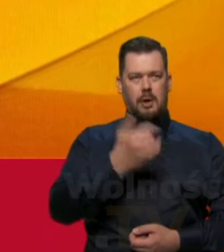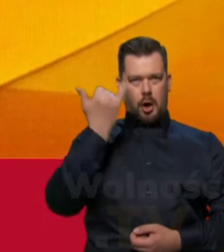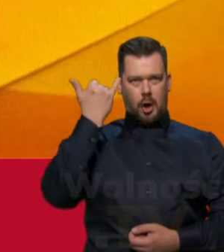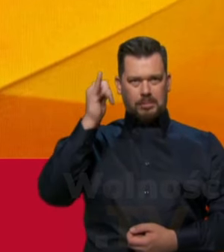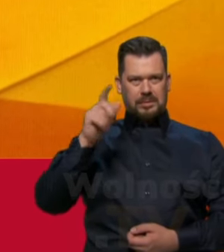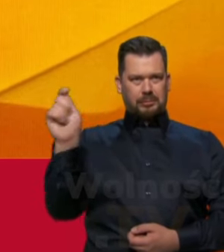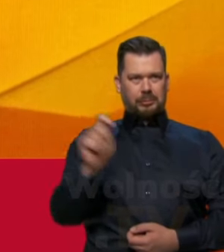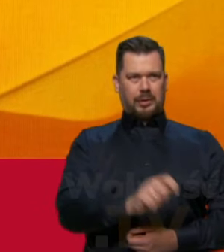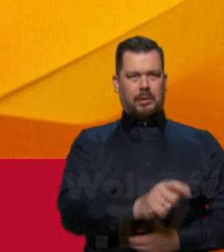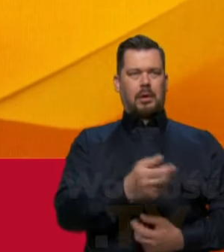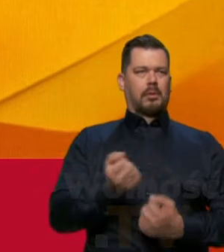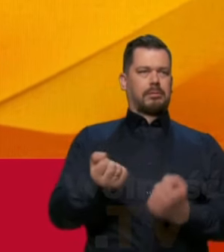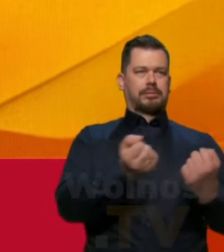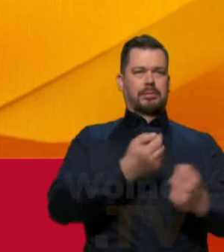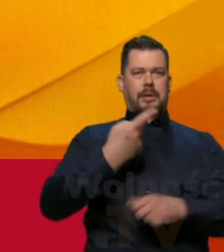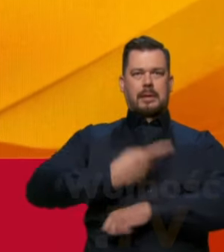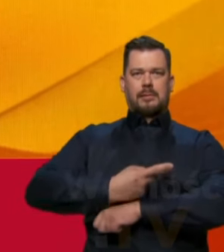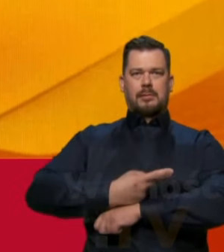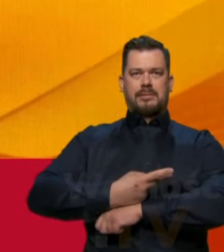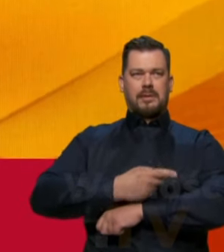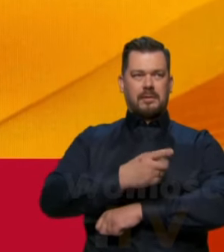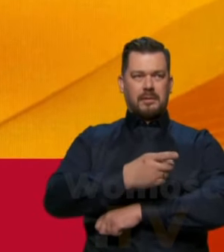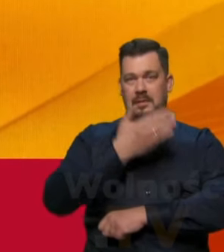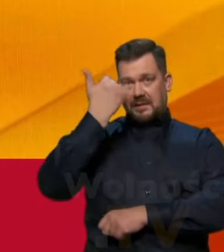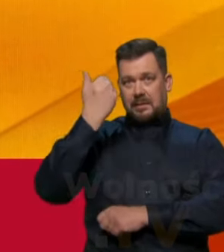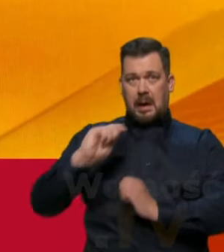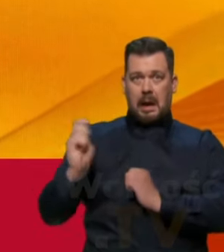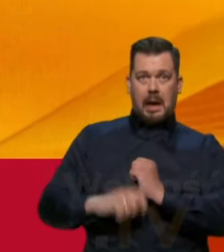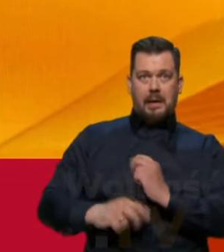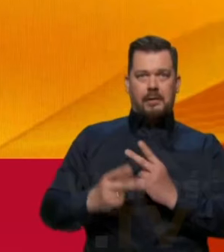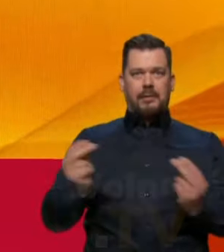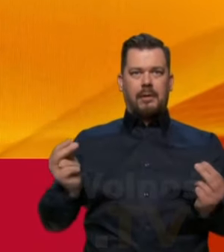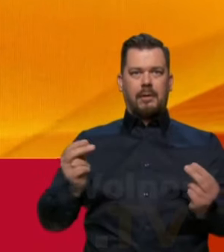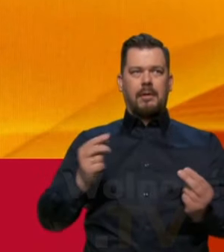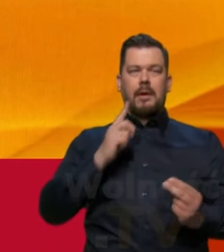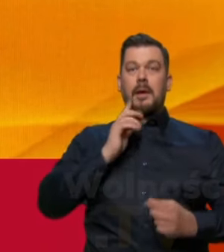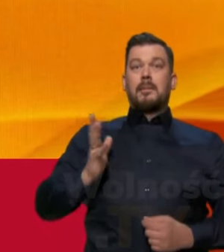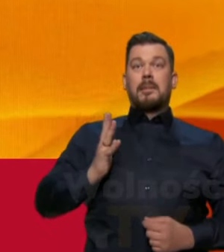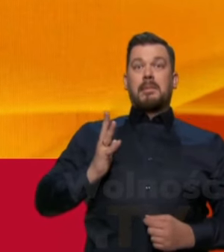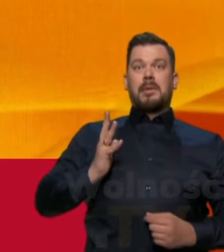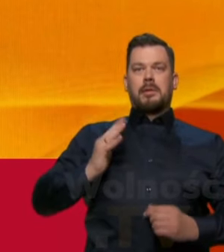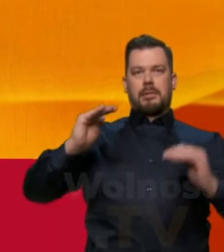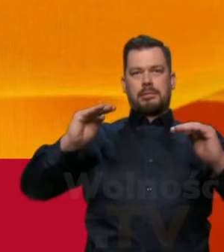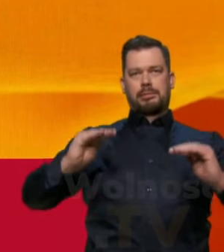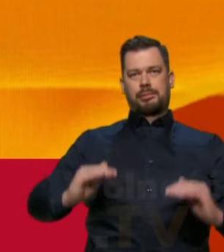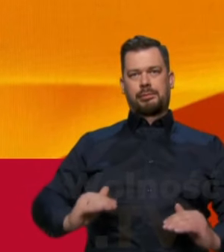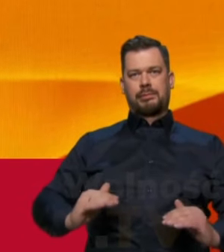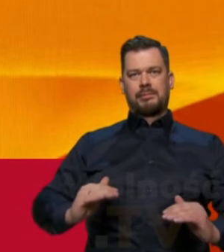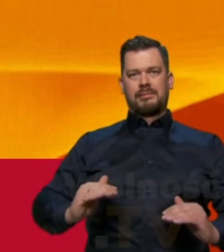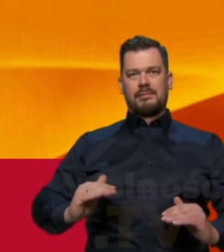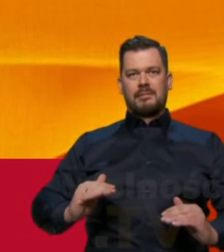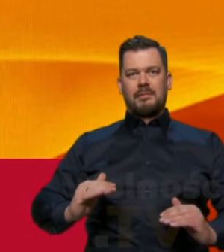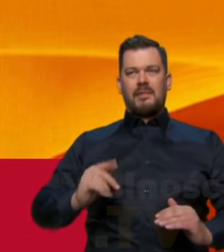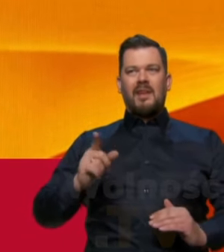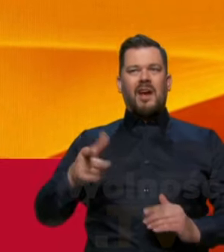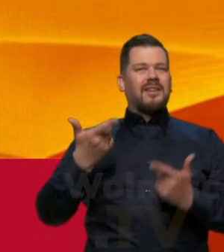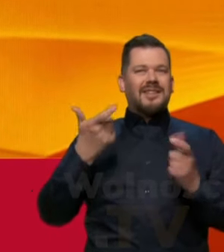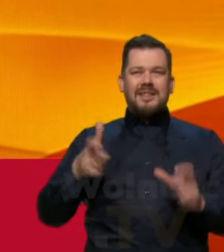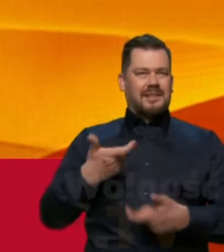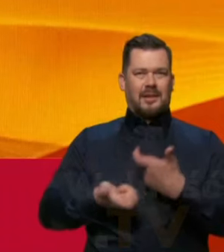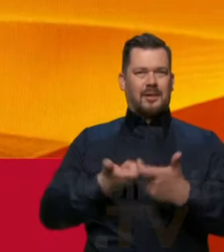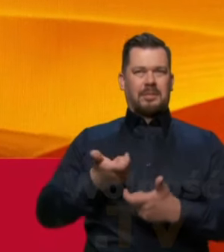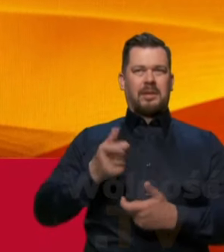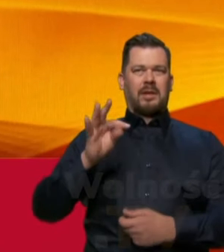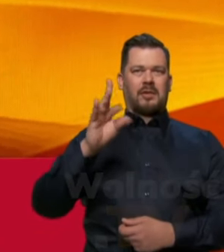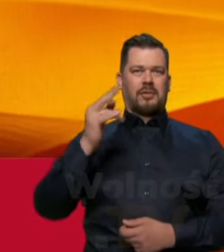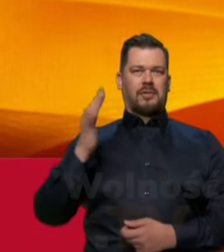ludzie, którzy nie mają zaświadczenia niekaralności, spada bezpieczeństwo warszawianek, warszawiaków, nie zrobił nic, żeby te przepisy